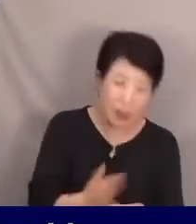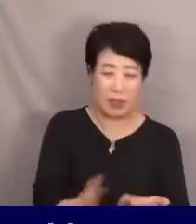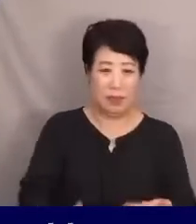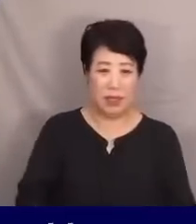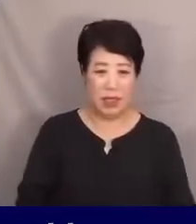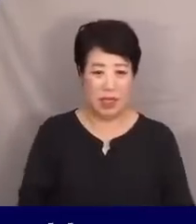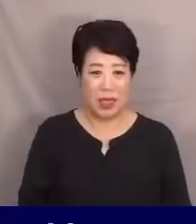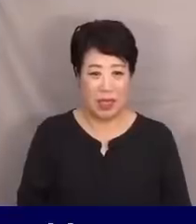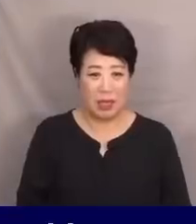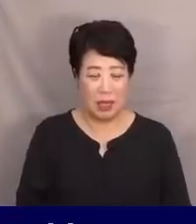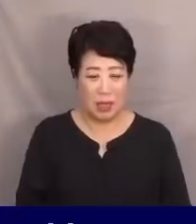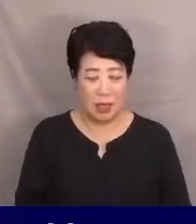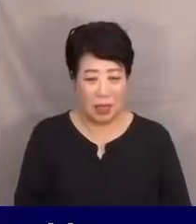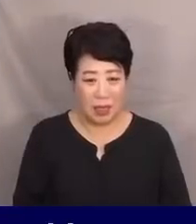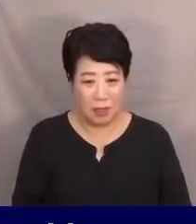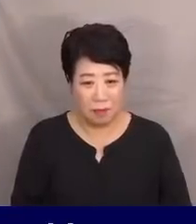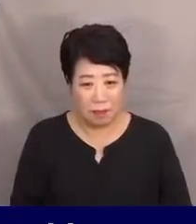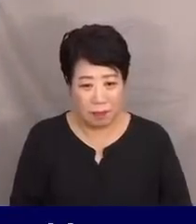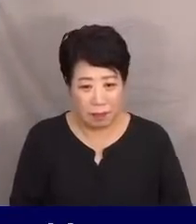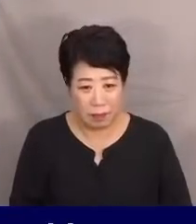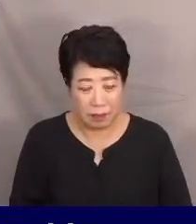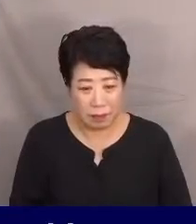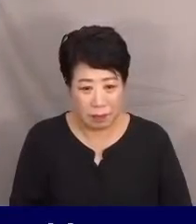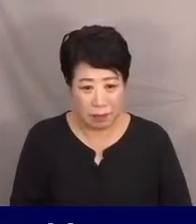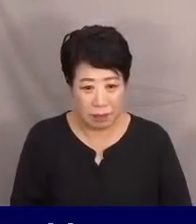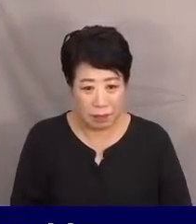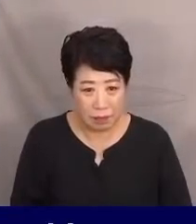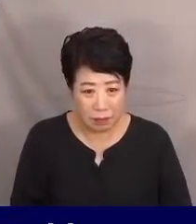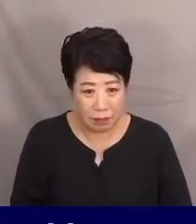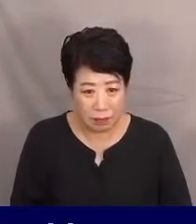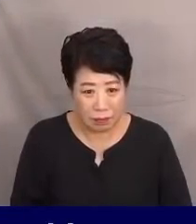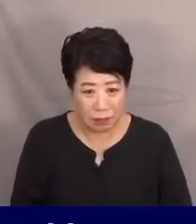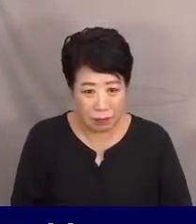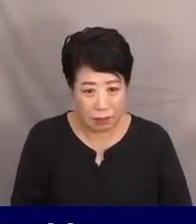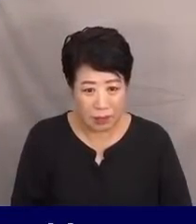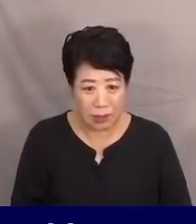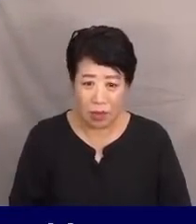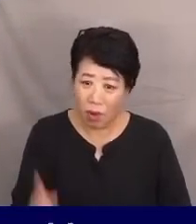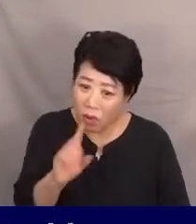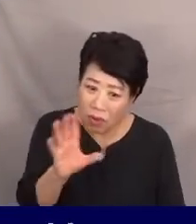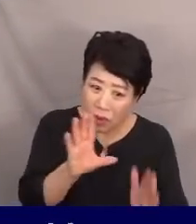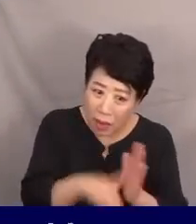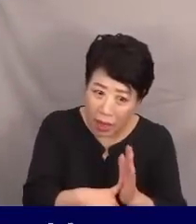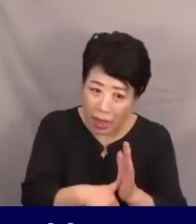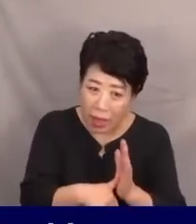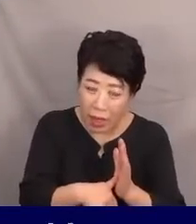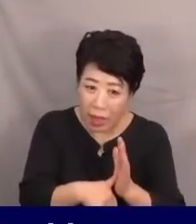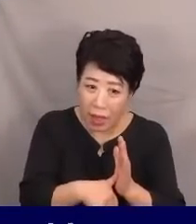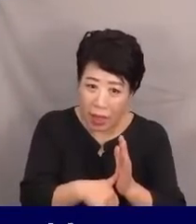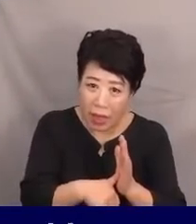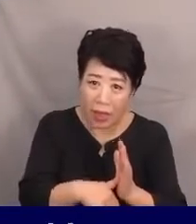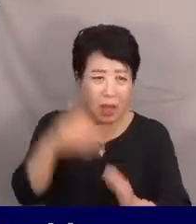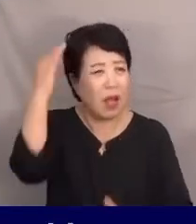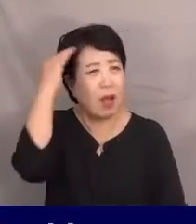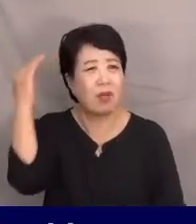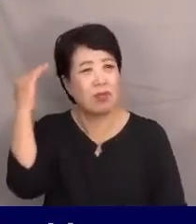심리적 지팔이라고 하는 선진국에서 어느 한순간 우리 대한민국은 무정부가